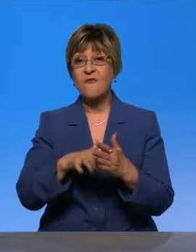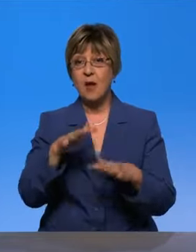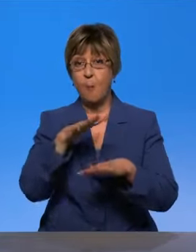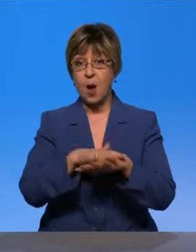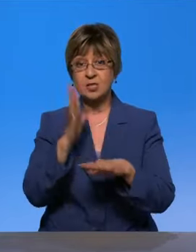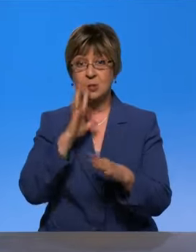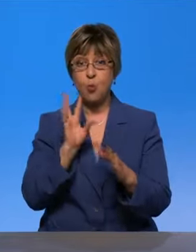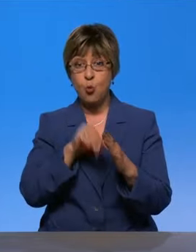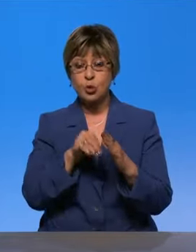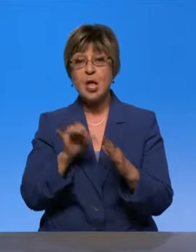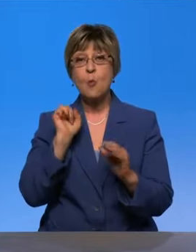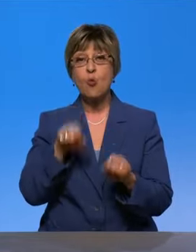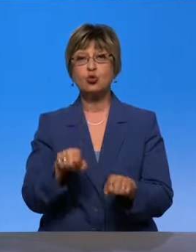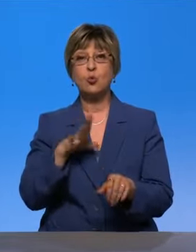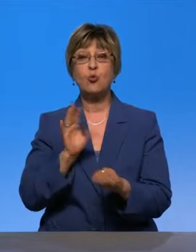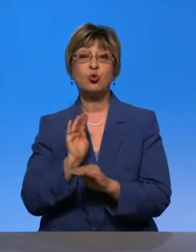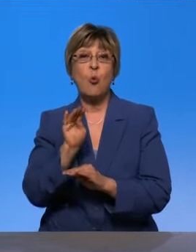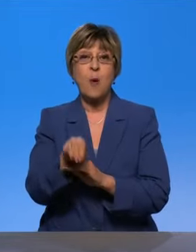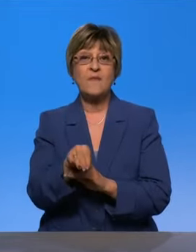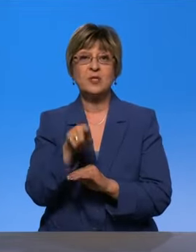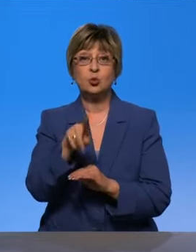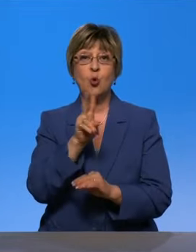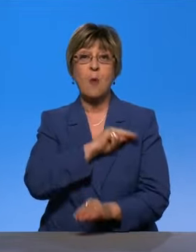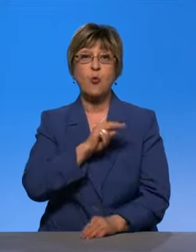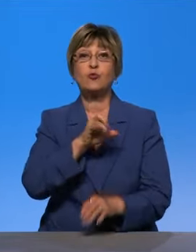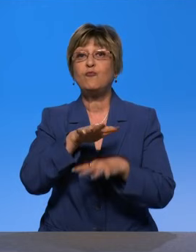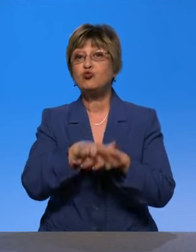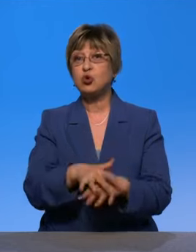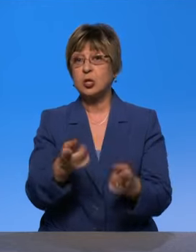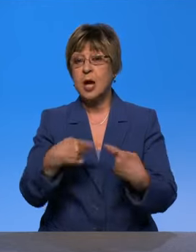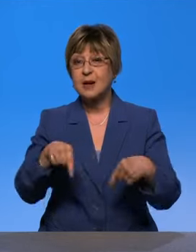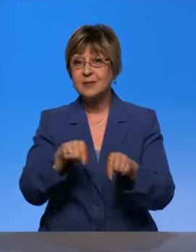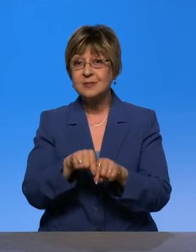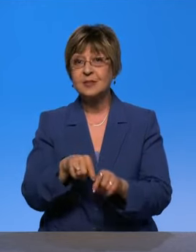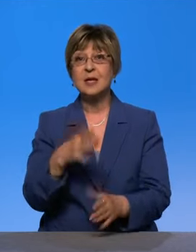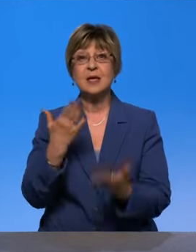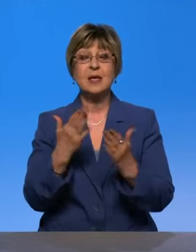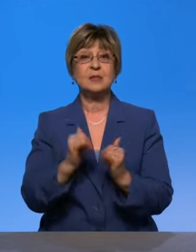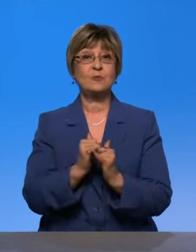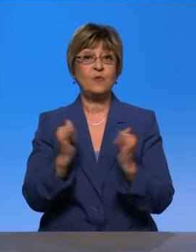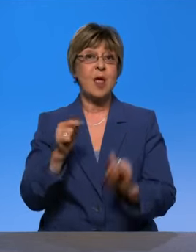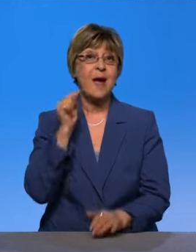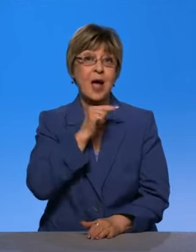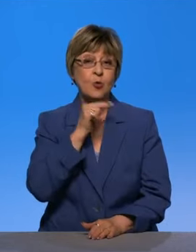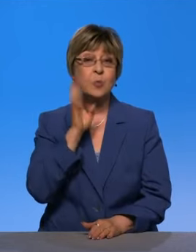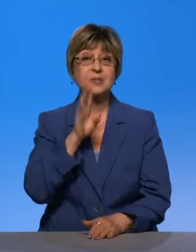бюджетникам можно увеличивать. Если будет расти экономика, предприниматели заинтересованы